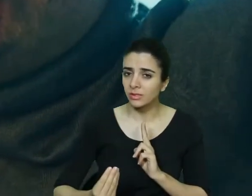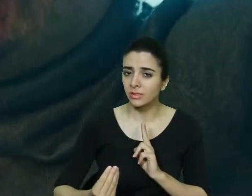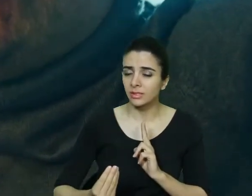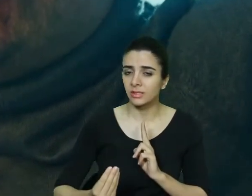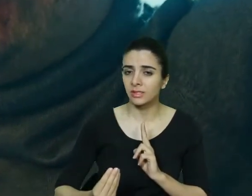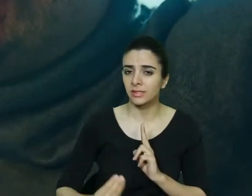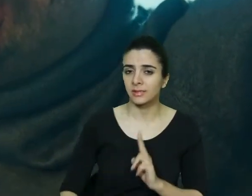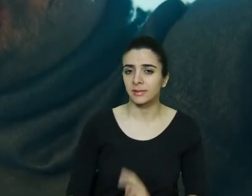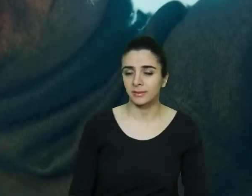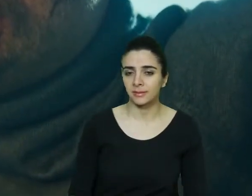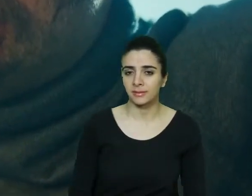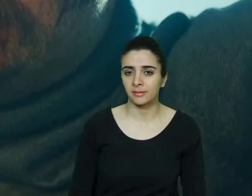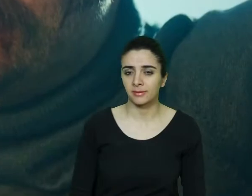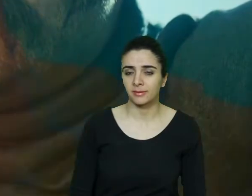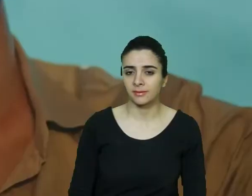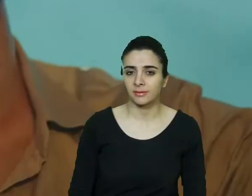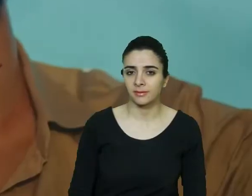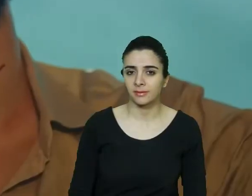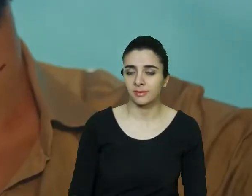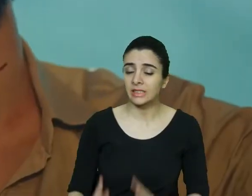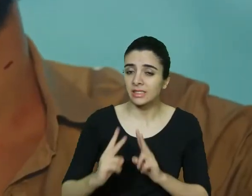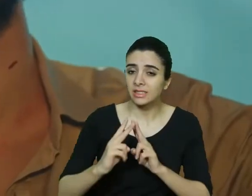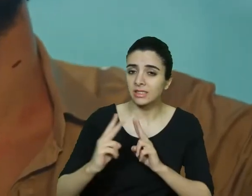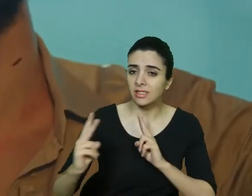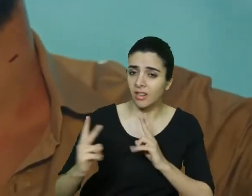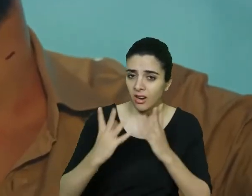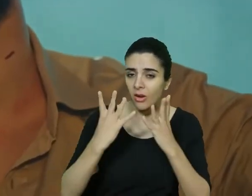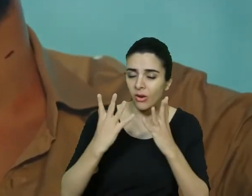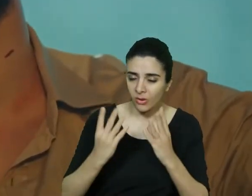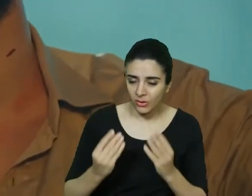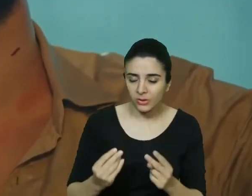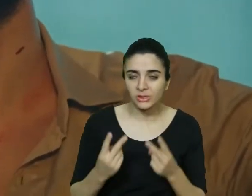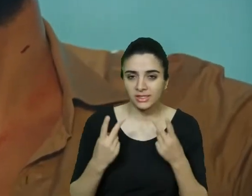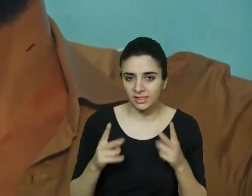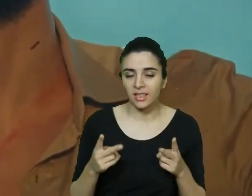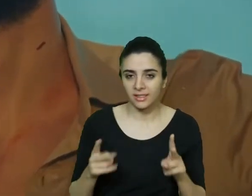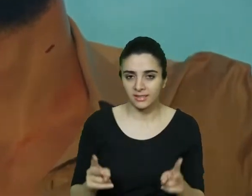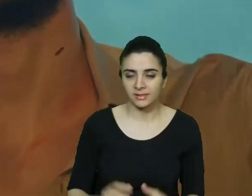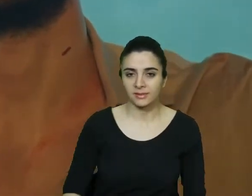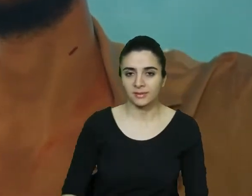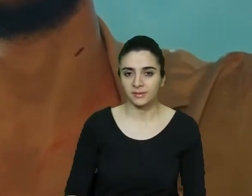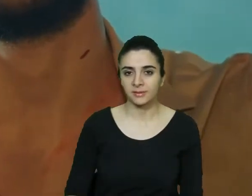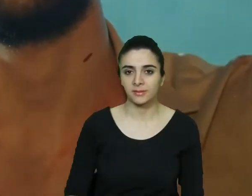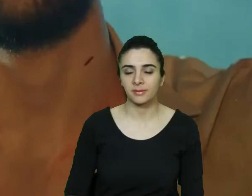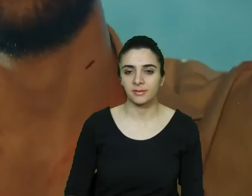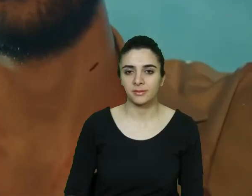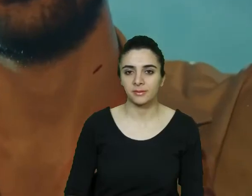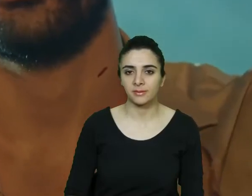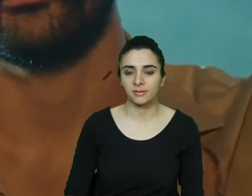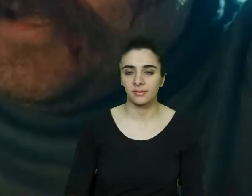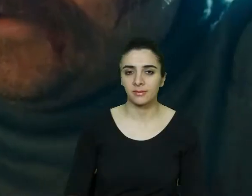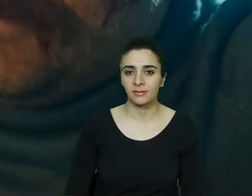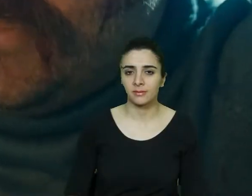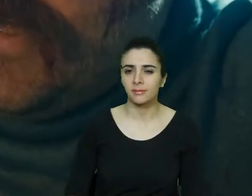sıralan sana. Selim yaralı gözlerini kapatıp başını arkaya attı. Kendinden geçti. Çalık içli